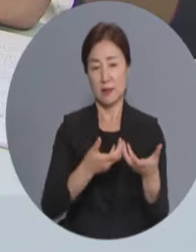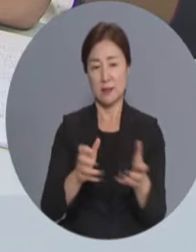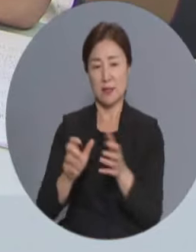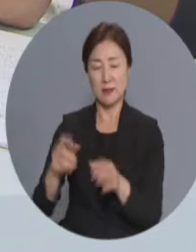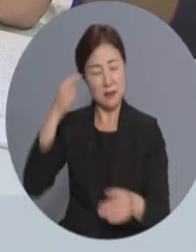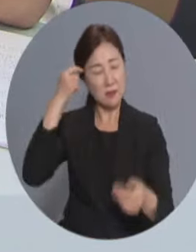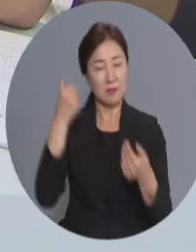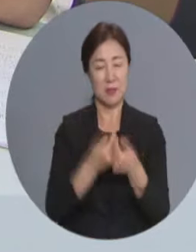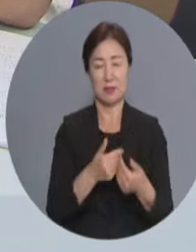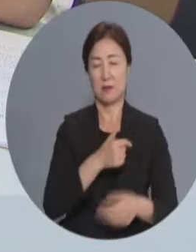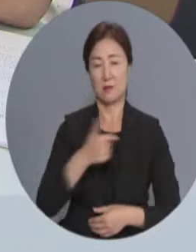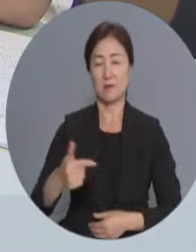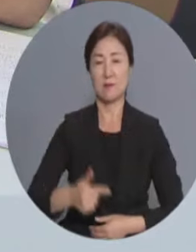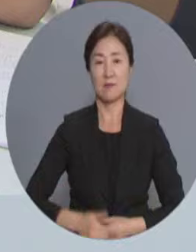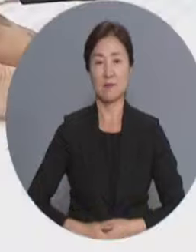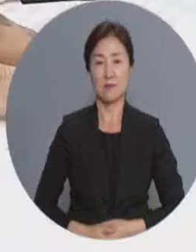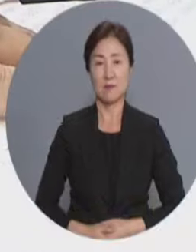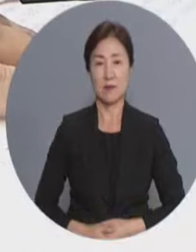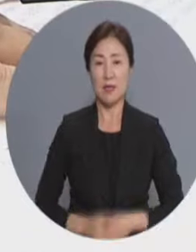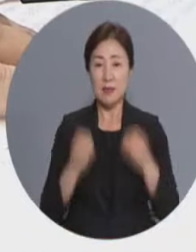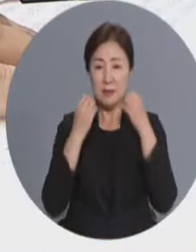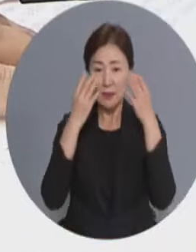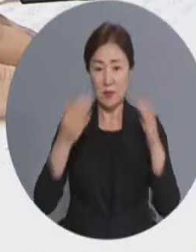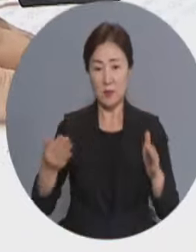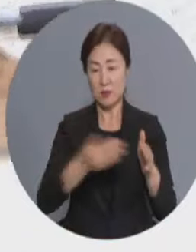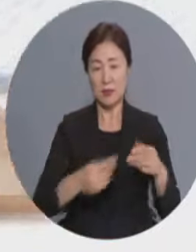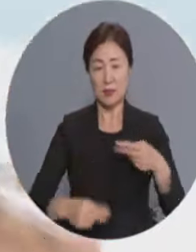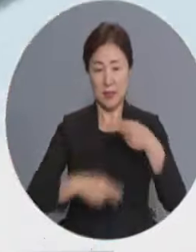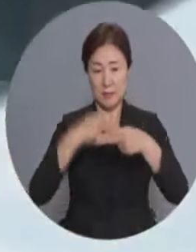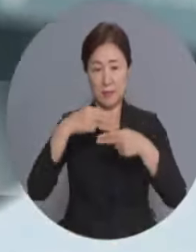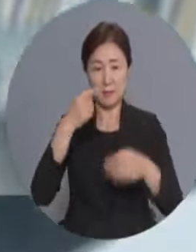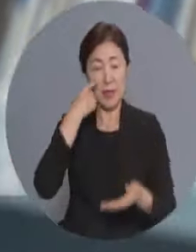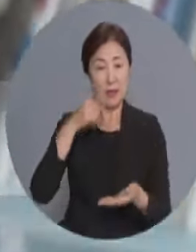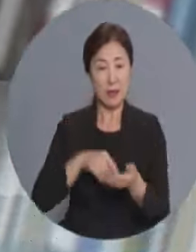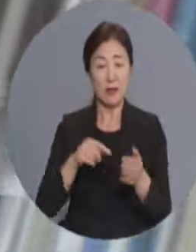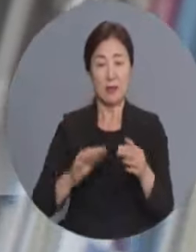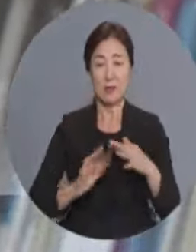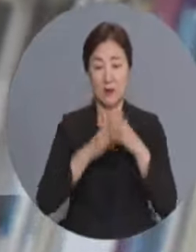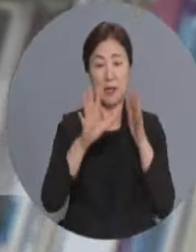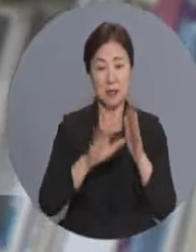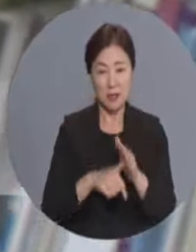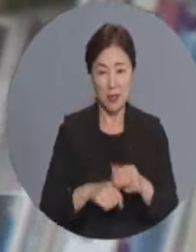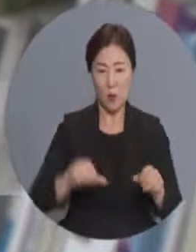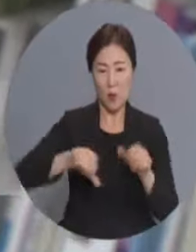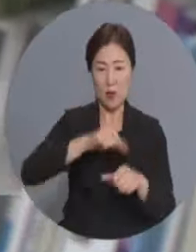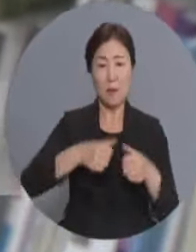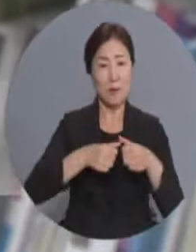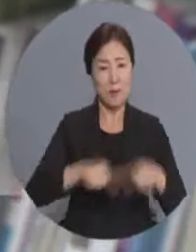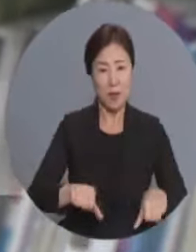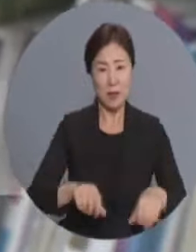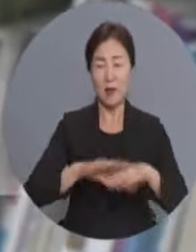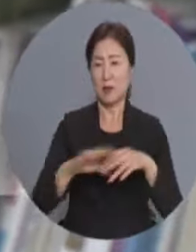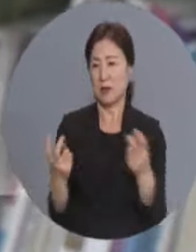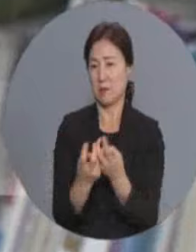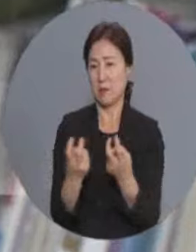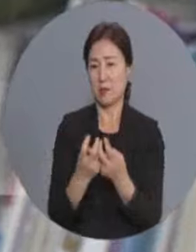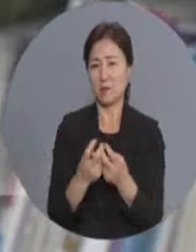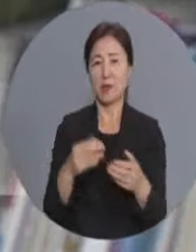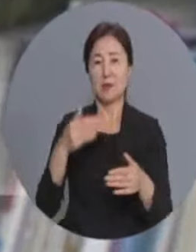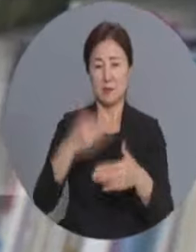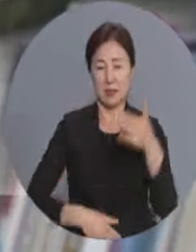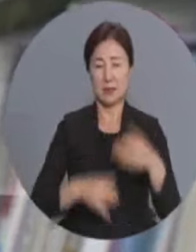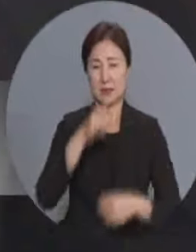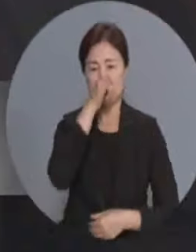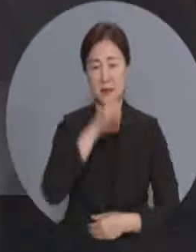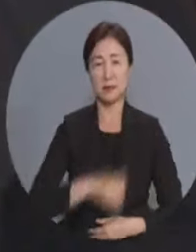강하게 반발하고 있습니다. 신규 댐 개발 과정에서 환경 파괴를 우려하거나 대안을 제시하는 내용이 빠져 있다는